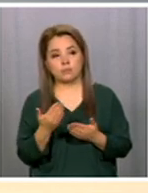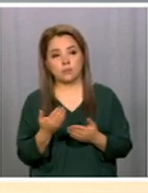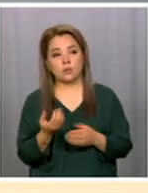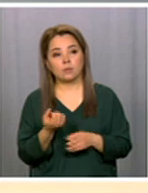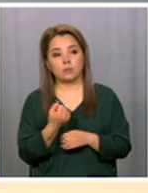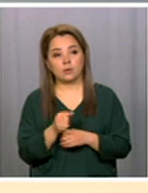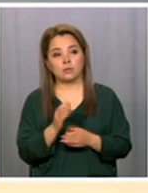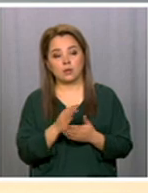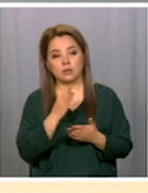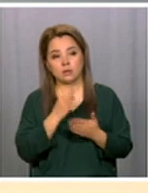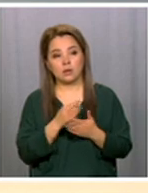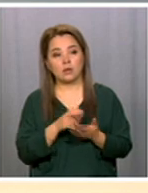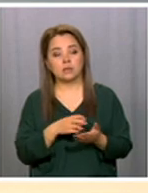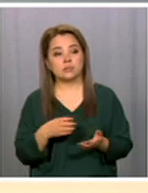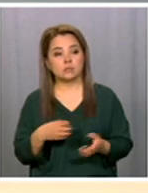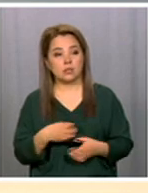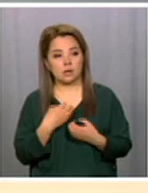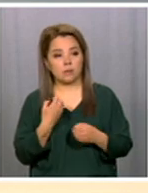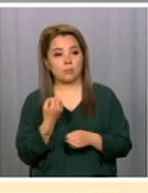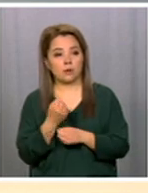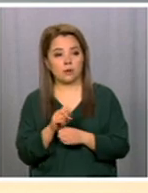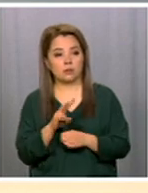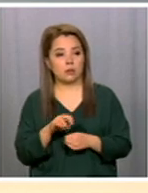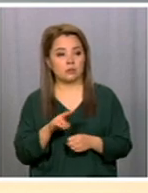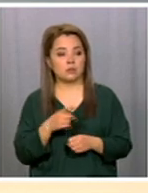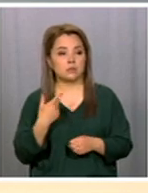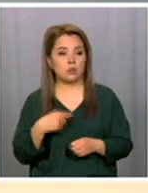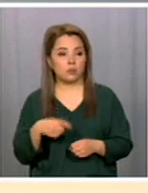Преодоление страха – это победа над собой.